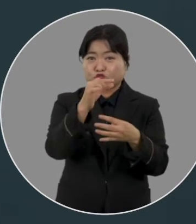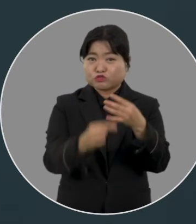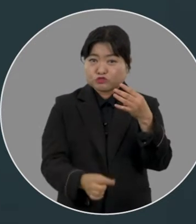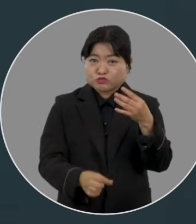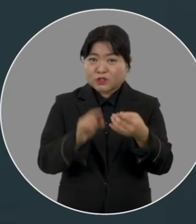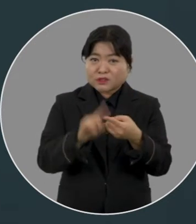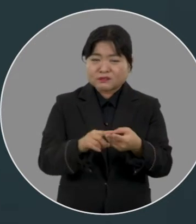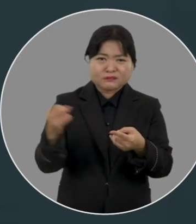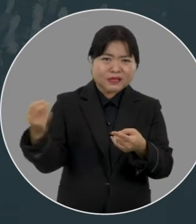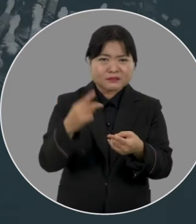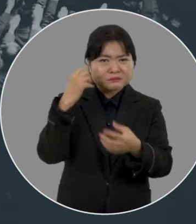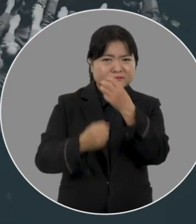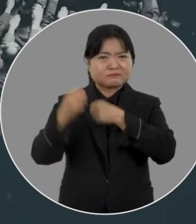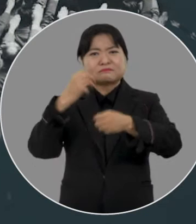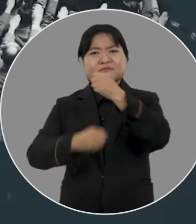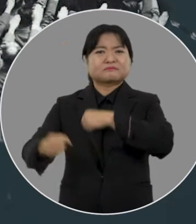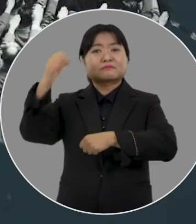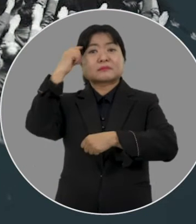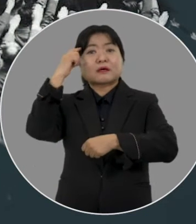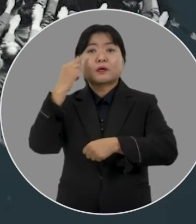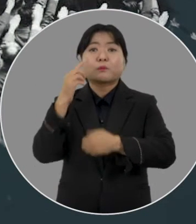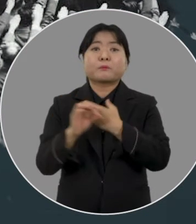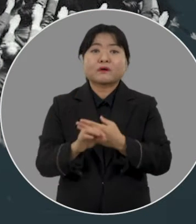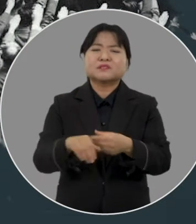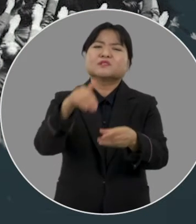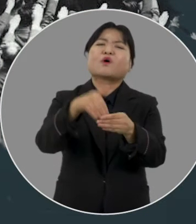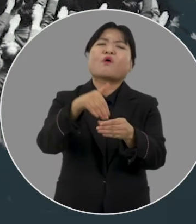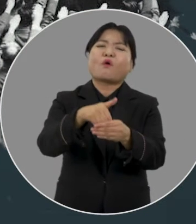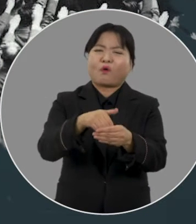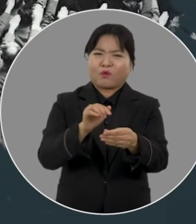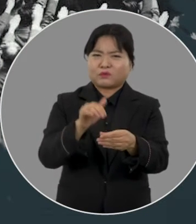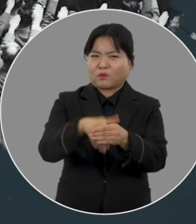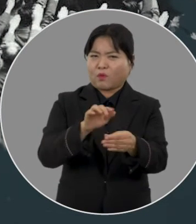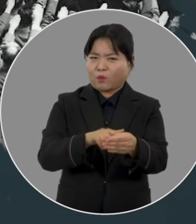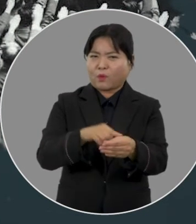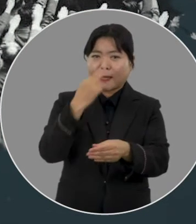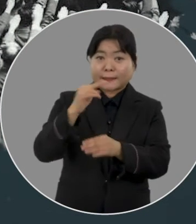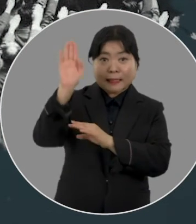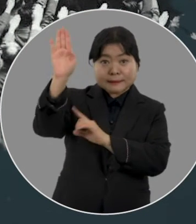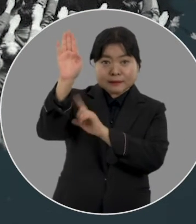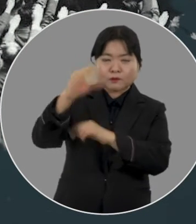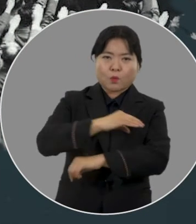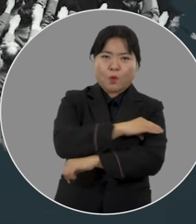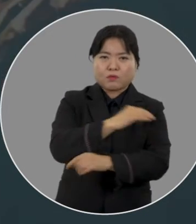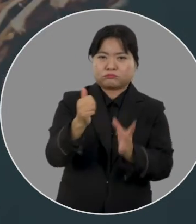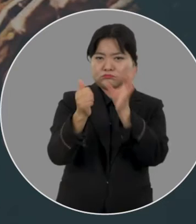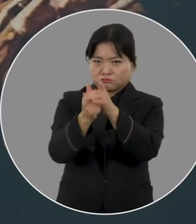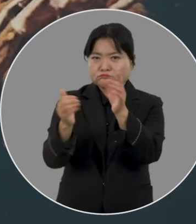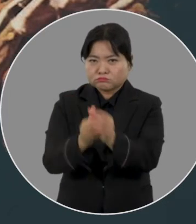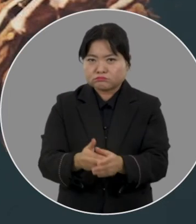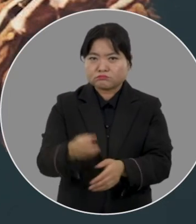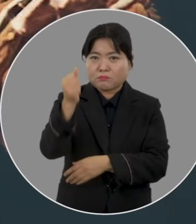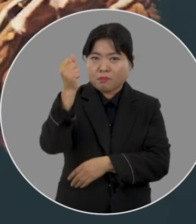따라서 복기해 보면 그들은 선거를 통해서 나치에게 권력을 위양했고 여러